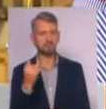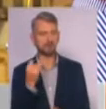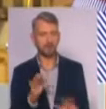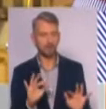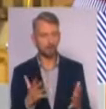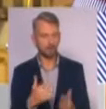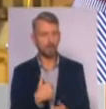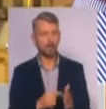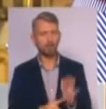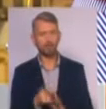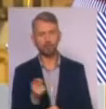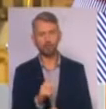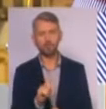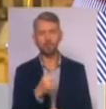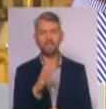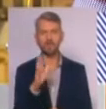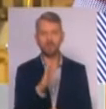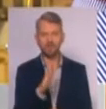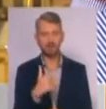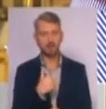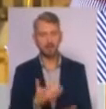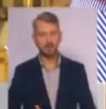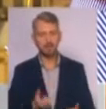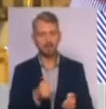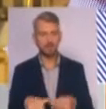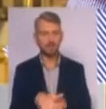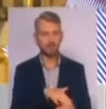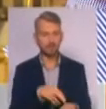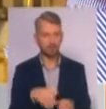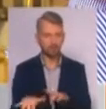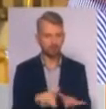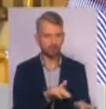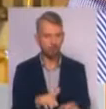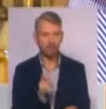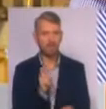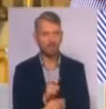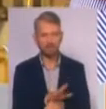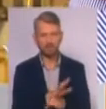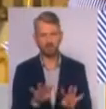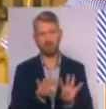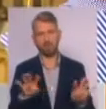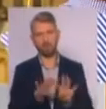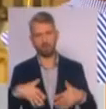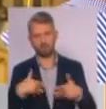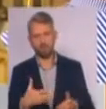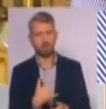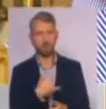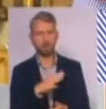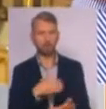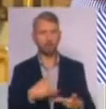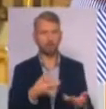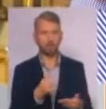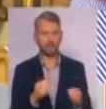історія, але я почну з того, що на 1 вересня я підтримала флешмоб та не відвідувала лінійки, тому що в мене було запрошення на